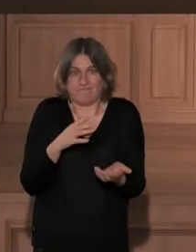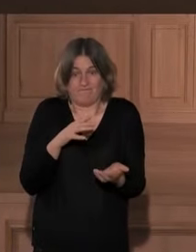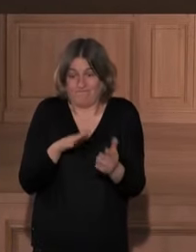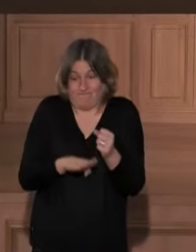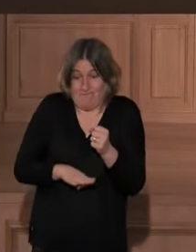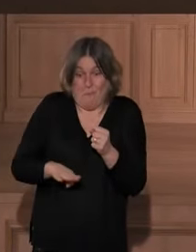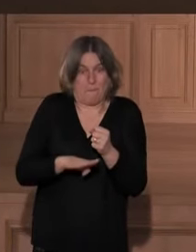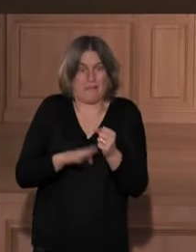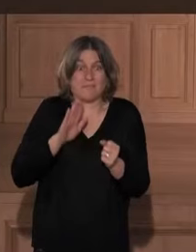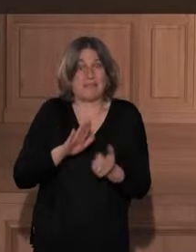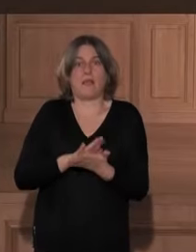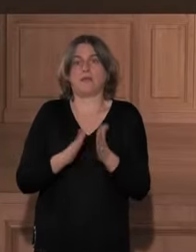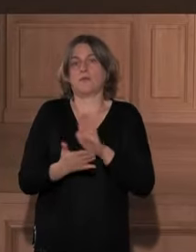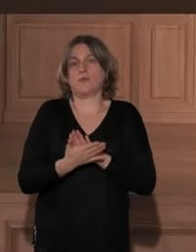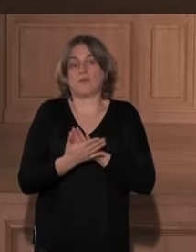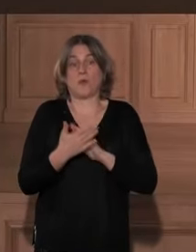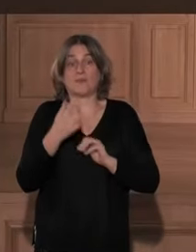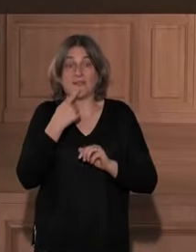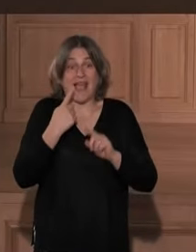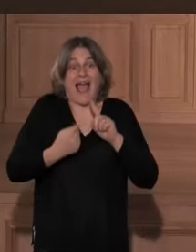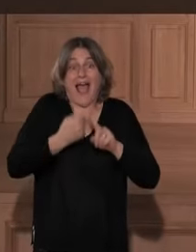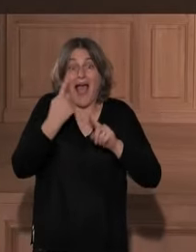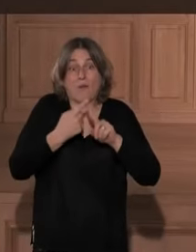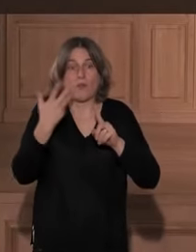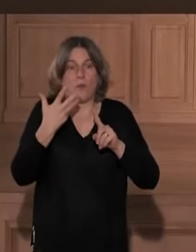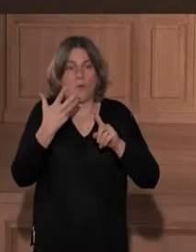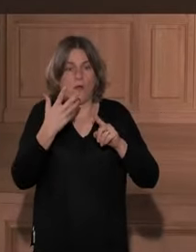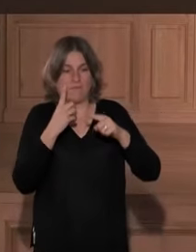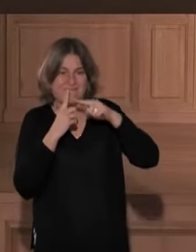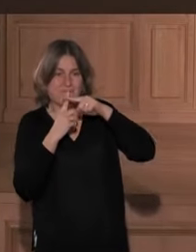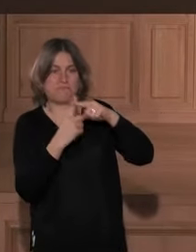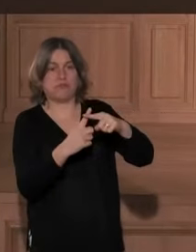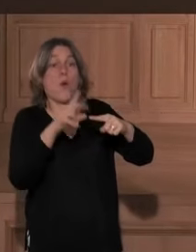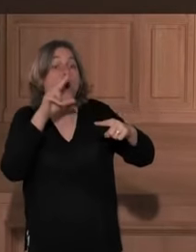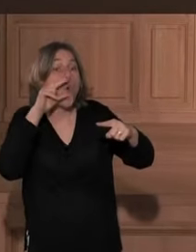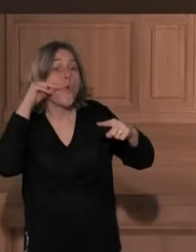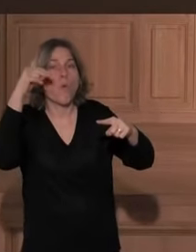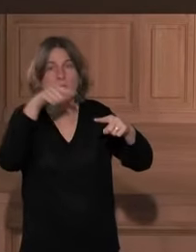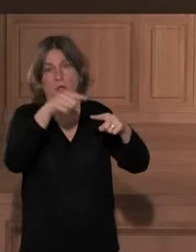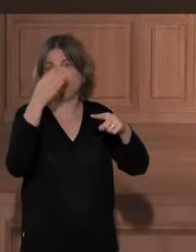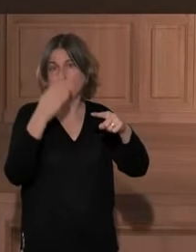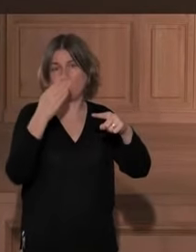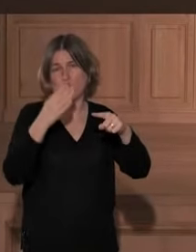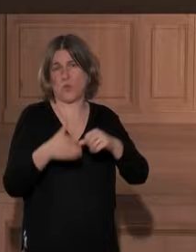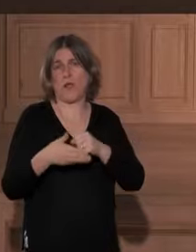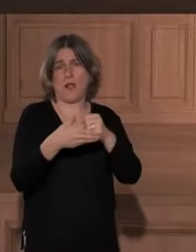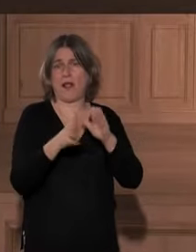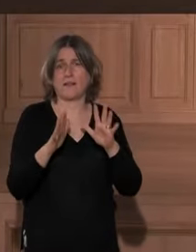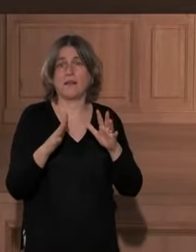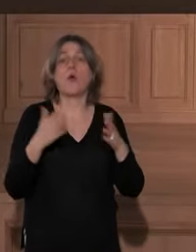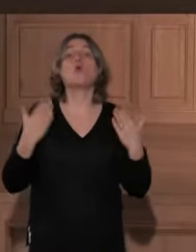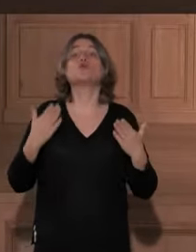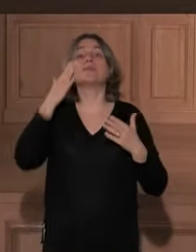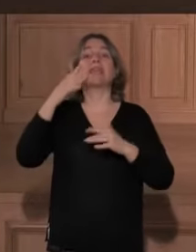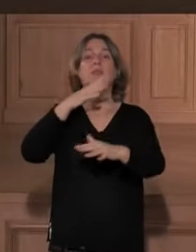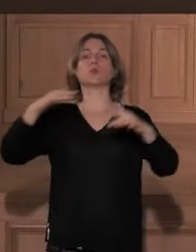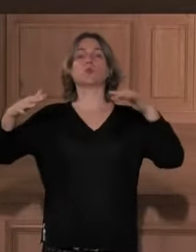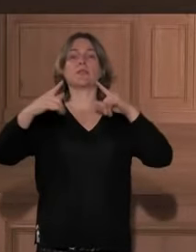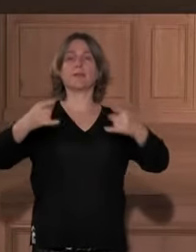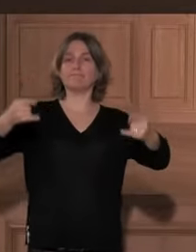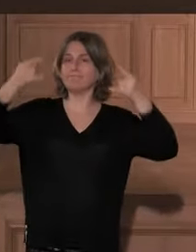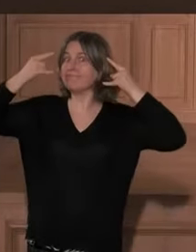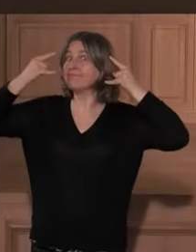a su recentrer l'humain dans l'entraide qu'il avait besoin. C'est-à-dire que nous, on est dans une société où aujourd'hui, on n'est que dans du paraître. Tu existes